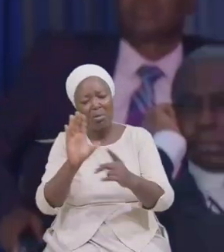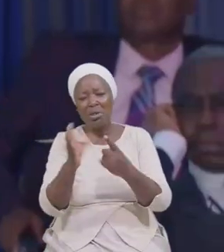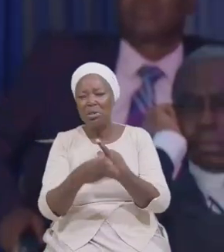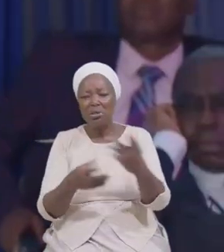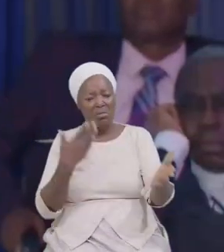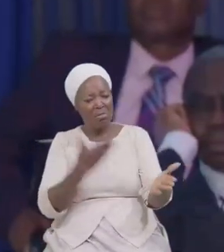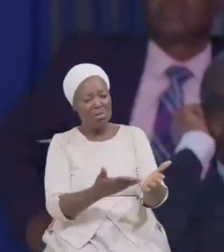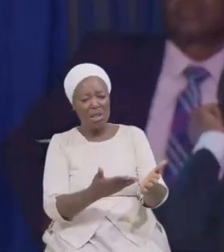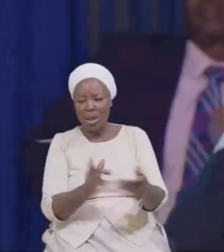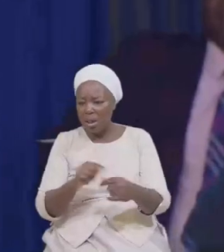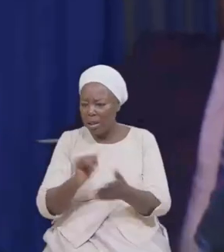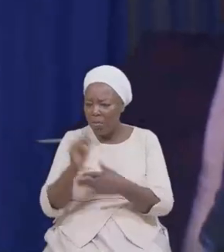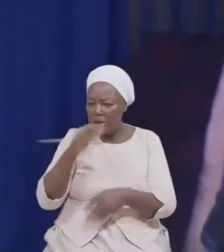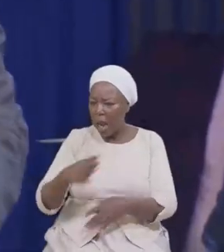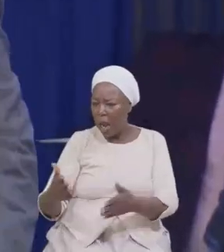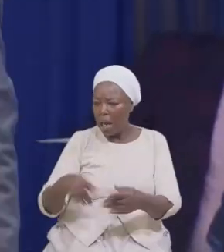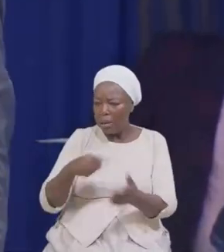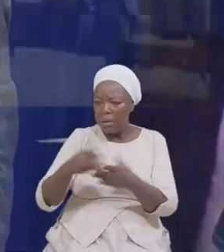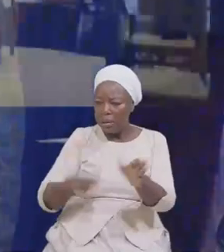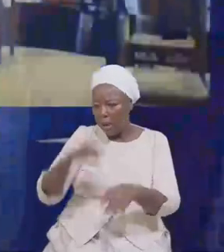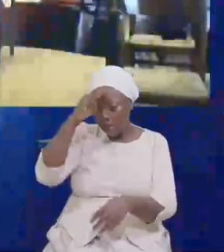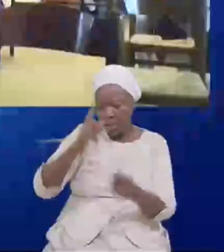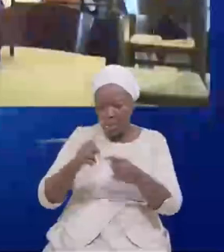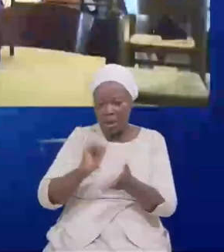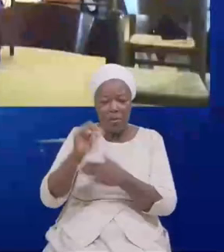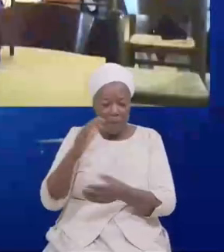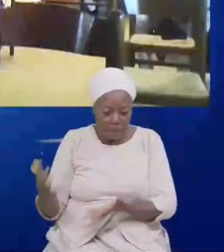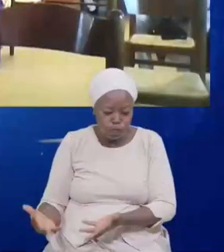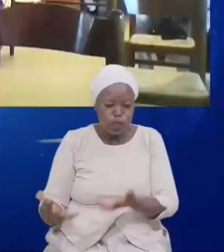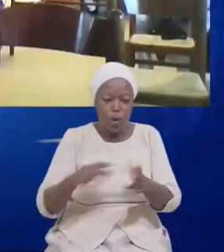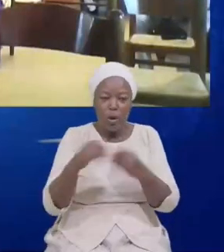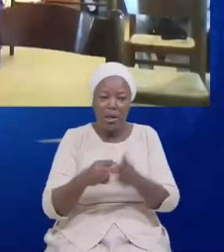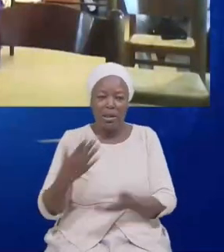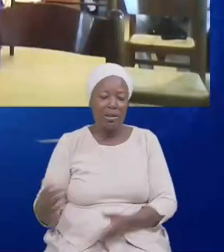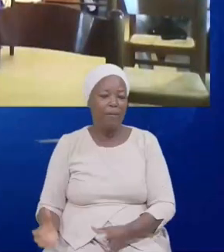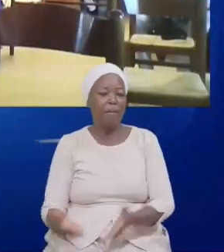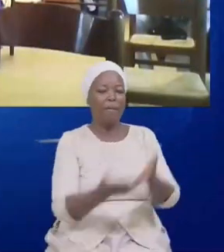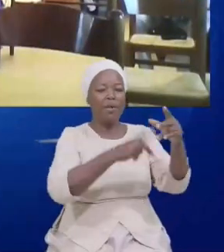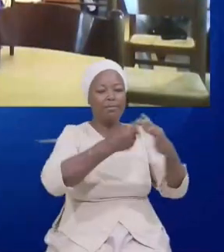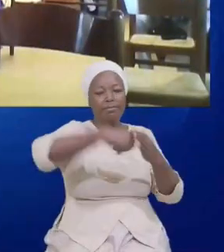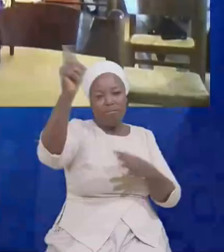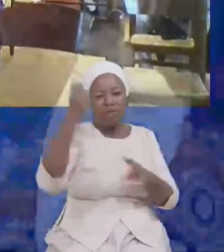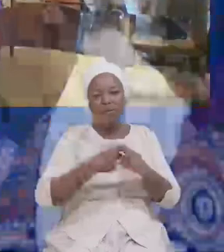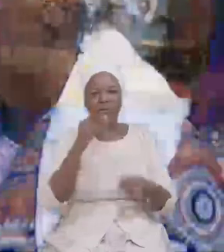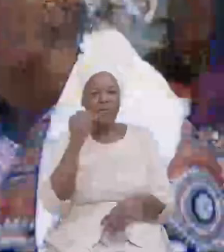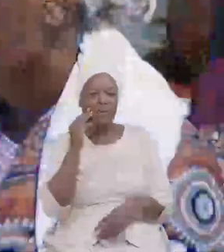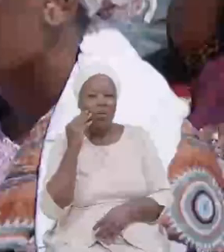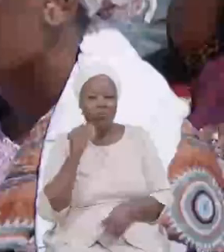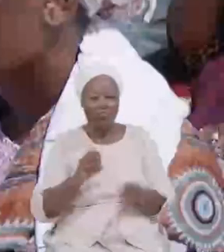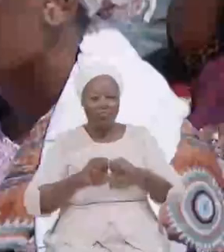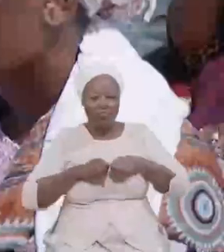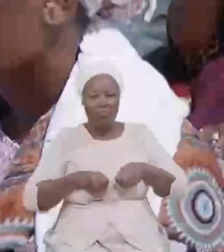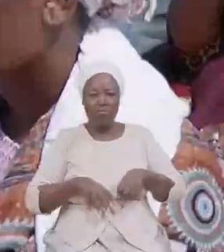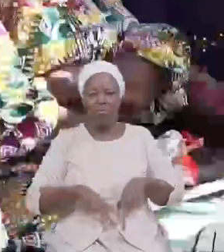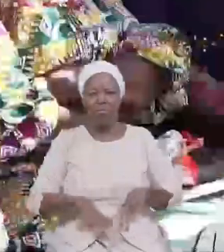es en train de mourir. Hein. Et la femme a ramassé ses colis et elle est partie. Cœur brisé. Maintenant, il veut une autre